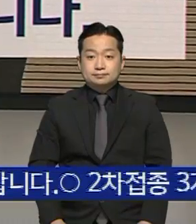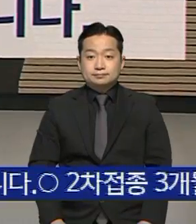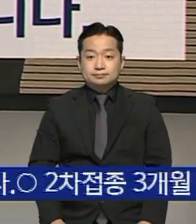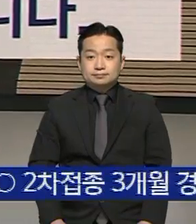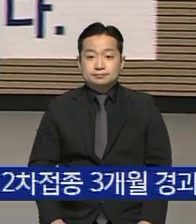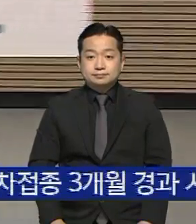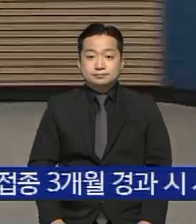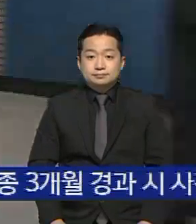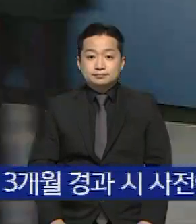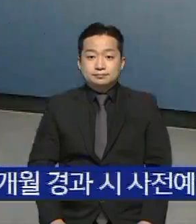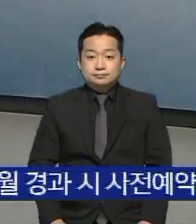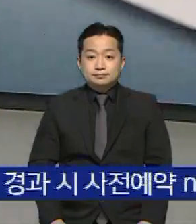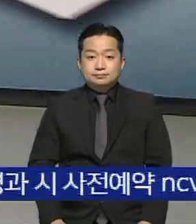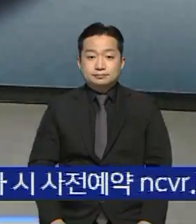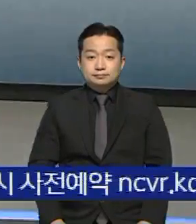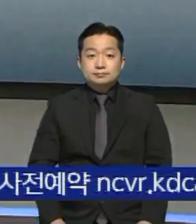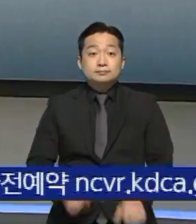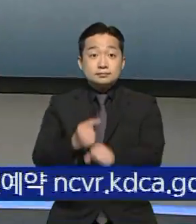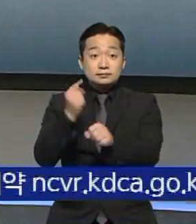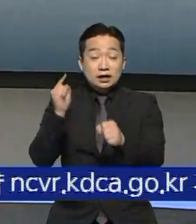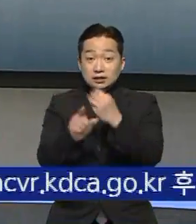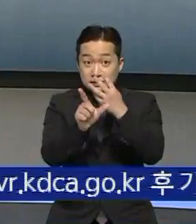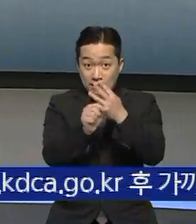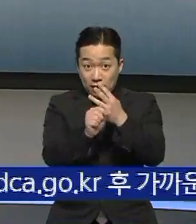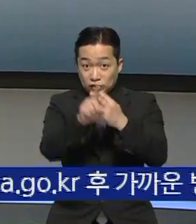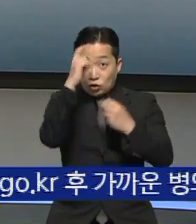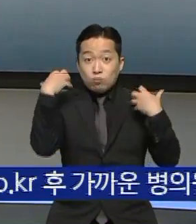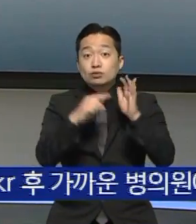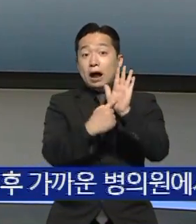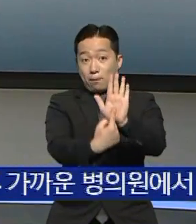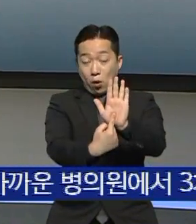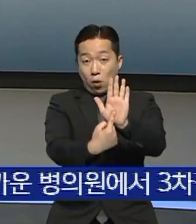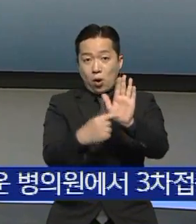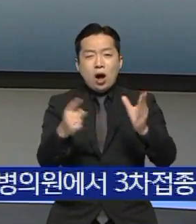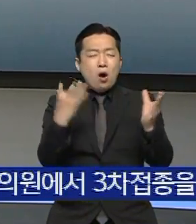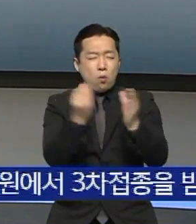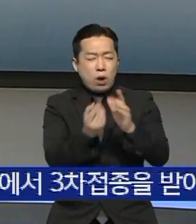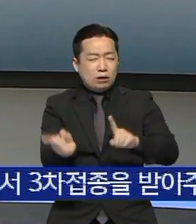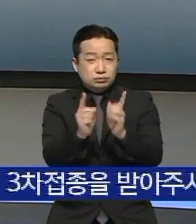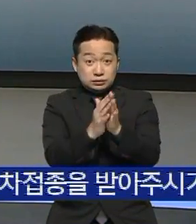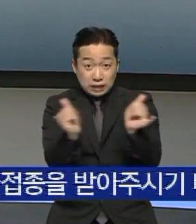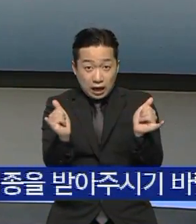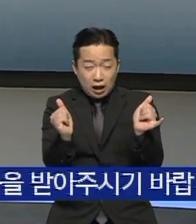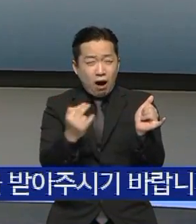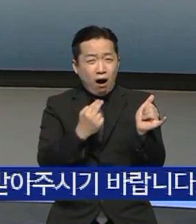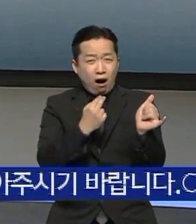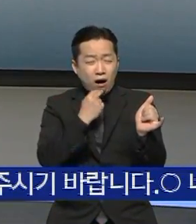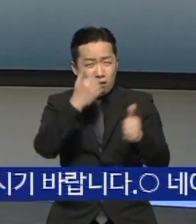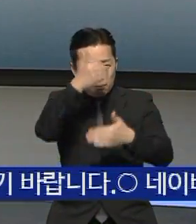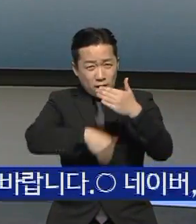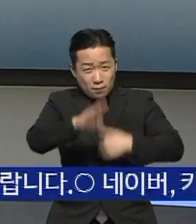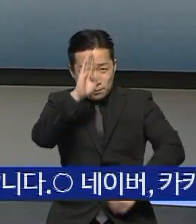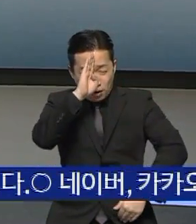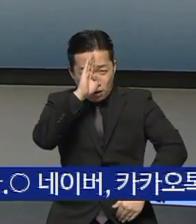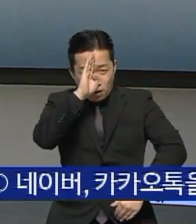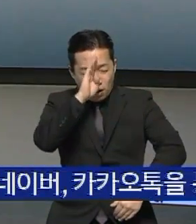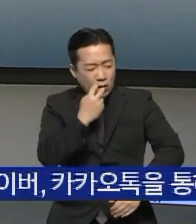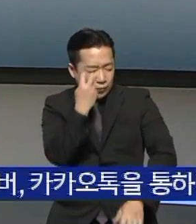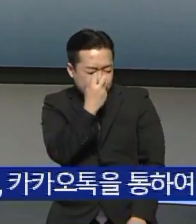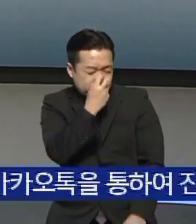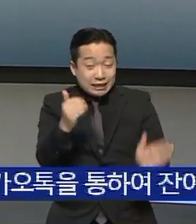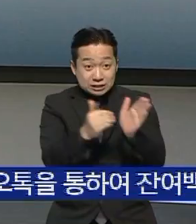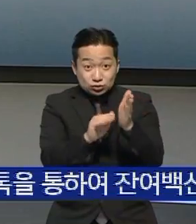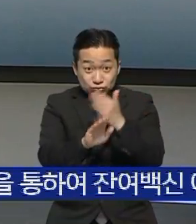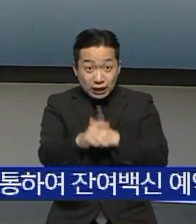지원하겠습니다. 지난해 3월 정부 발표입니다. 완치자들이 어떤 후유증을 얼마나 겪는지 조사한 뒤